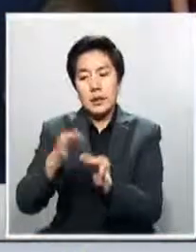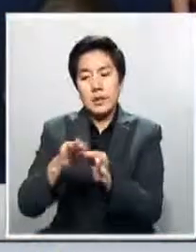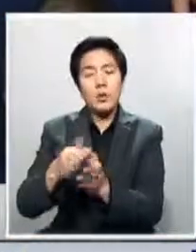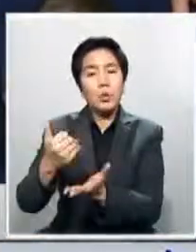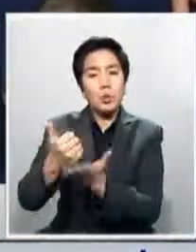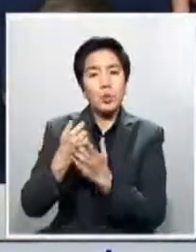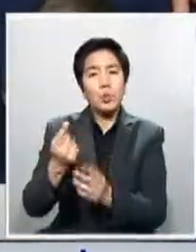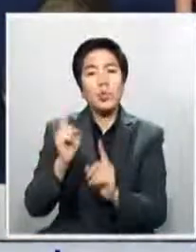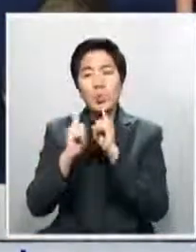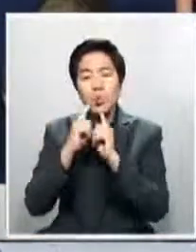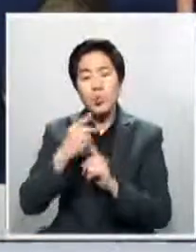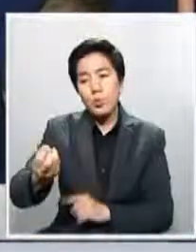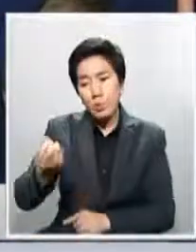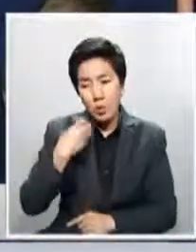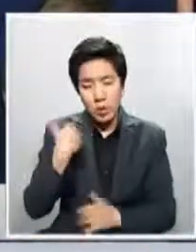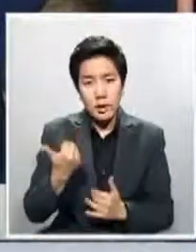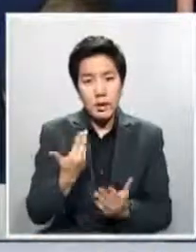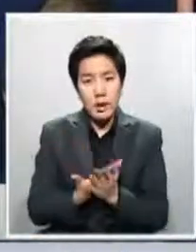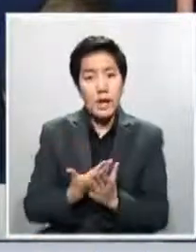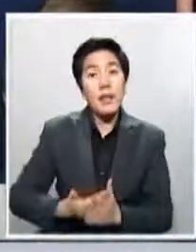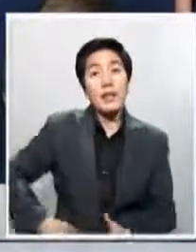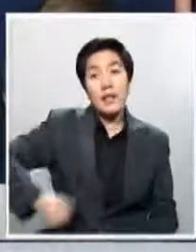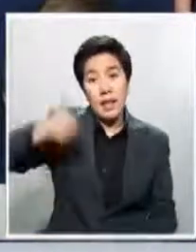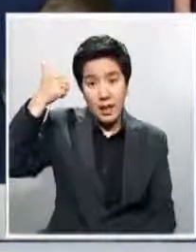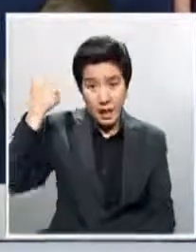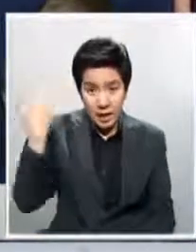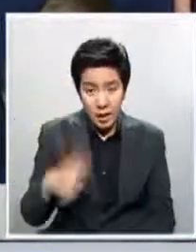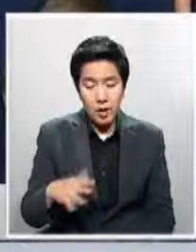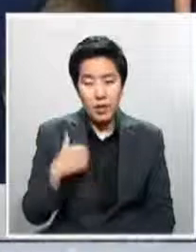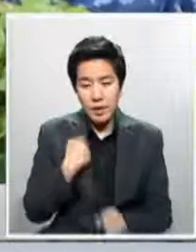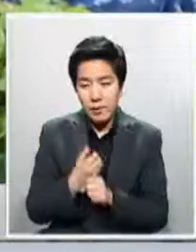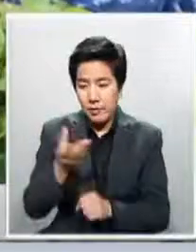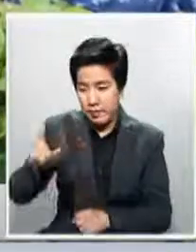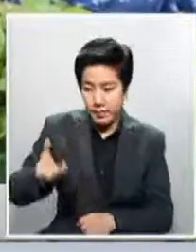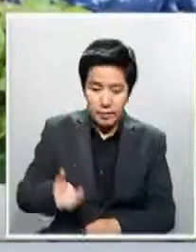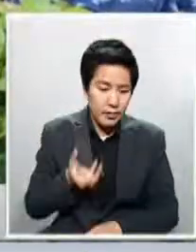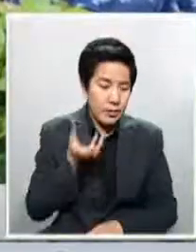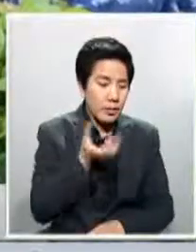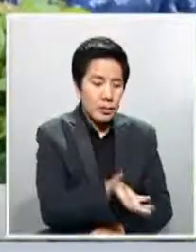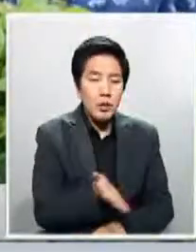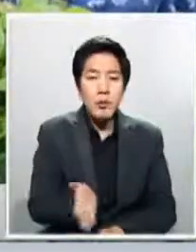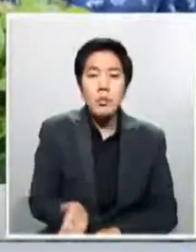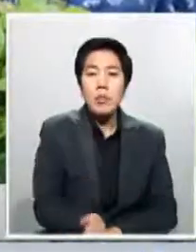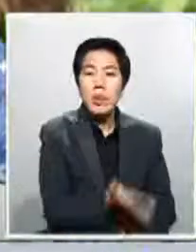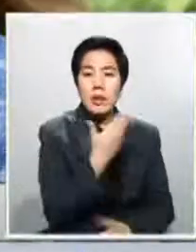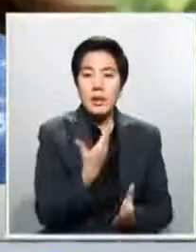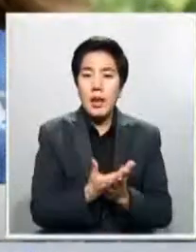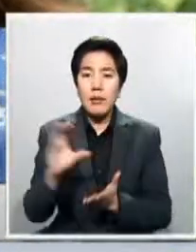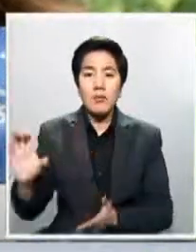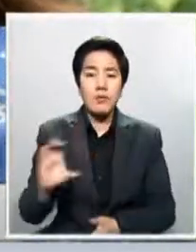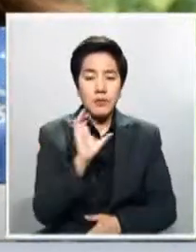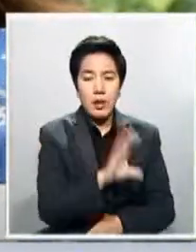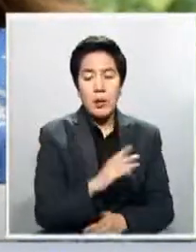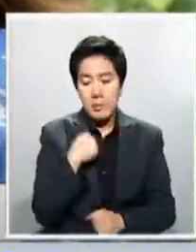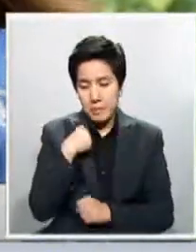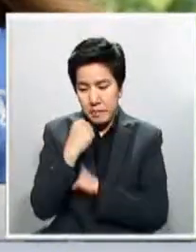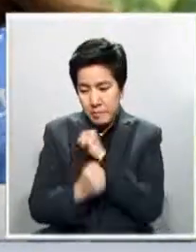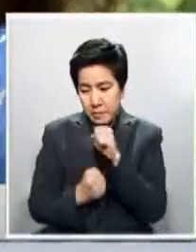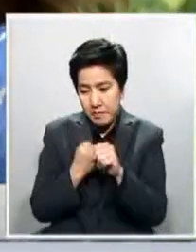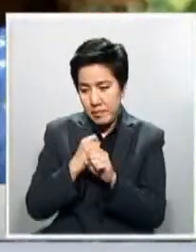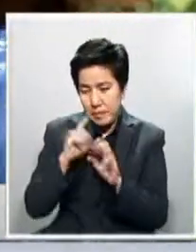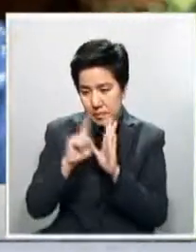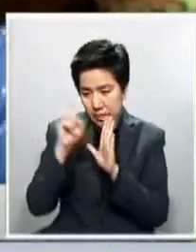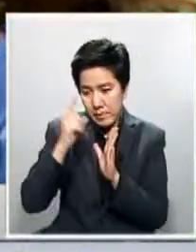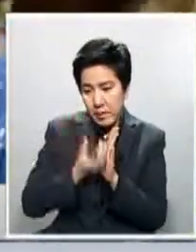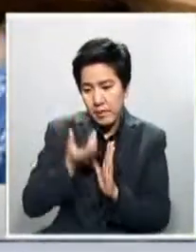นั้นก็ได้เงินจากธกส.ออกมา แล้วก็มาใช้หนี้ จ่ายยังไงอะคะจ่ายธกส. เป็นปีค่ะเป ็นต่างจากหนี้นอกระ